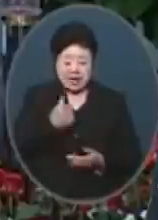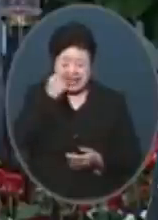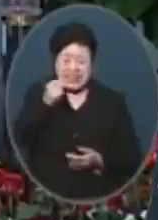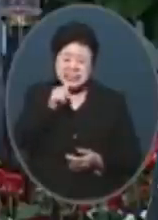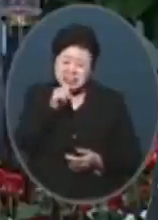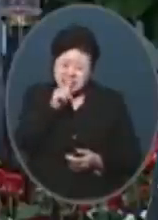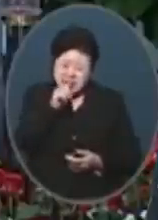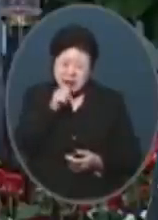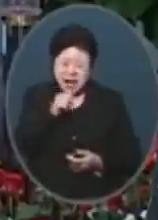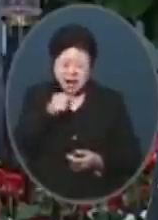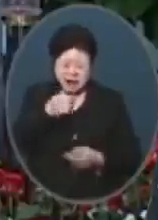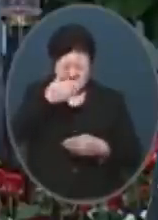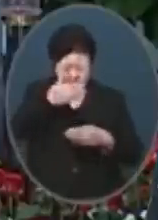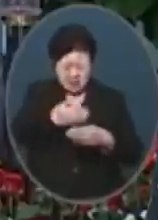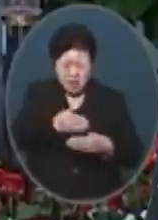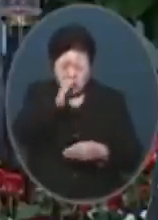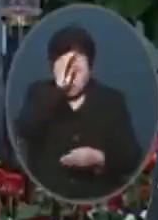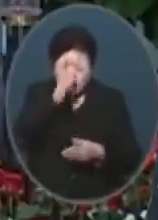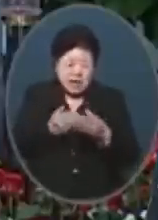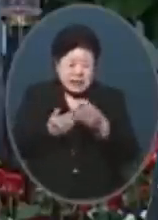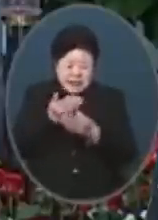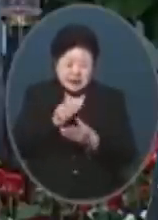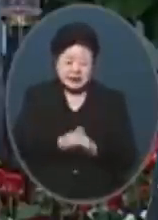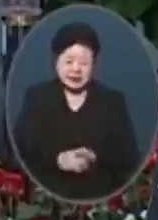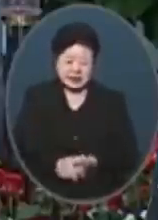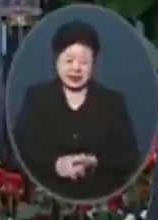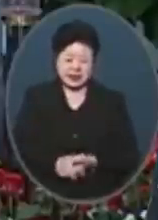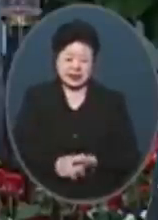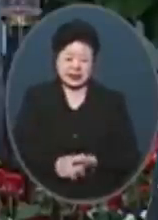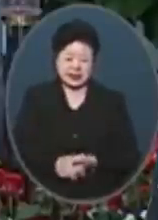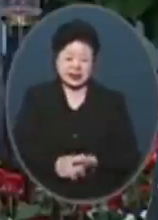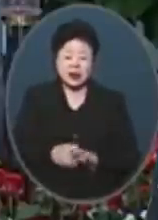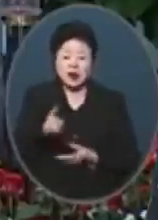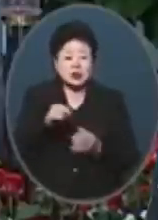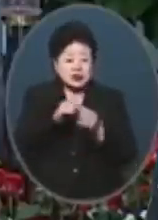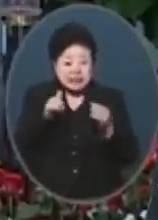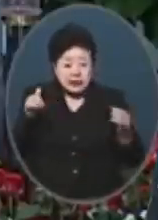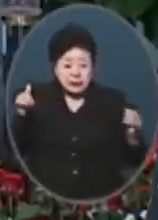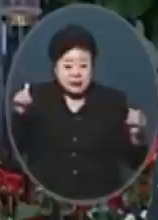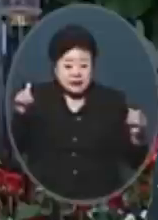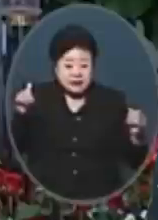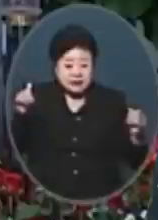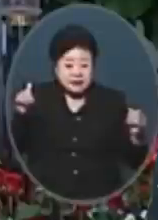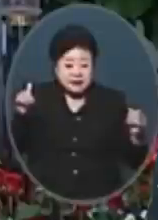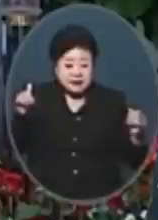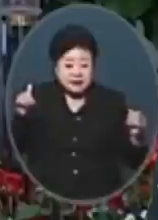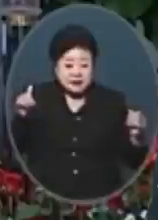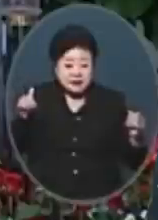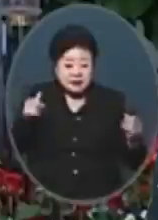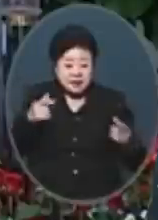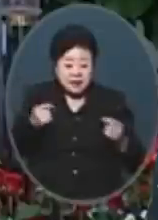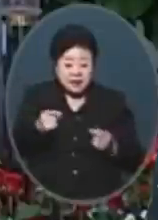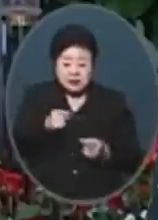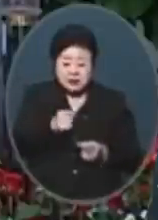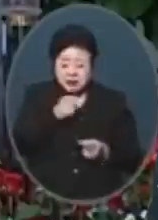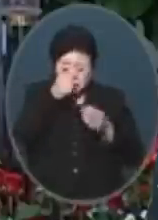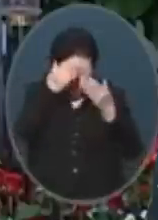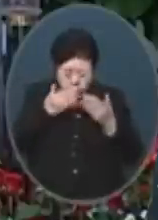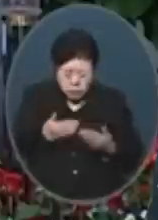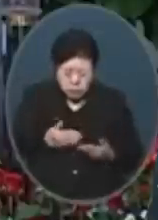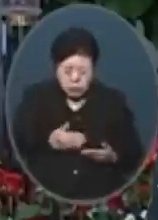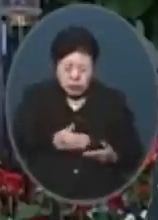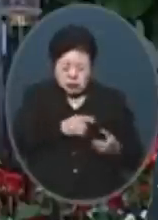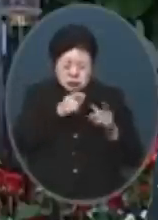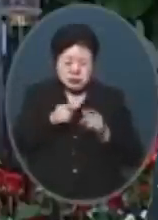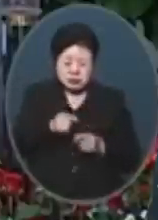가시철망 병에 걸렸는데 어떤 사람들은 다 같이 포로 수용소에서